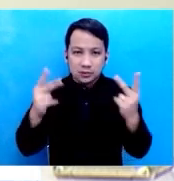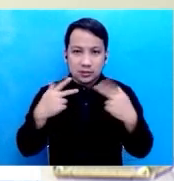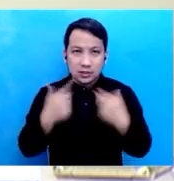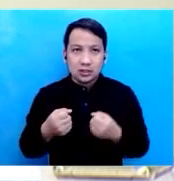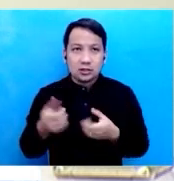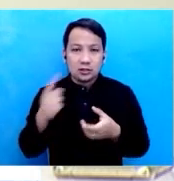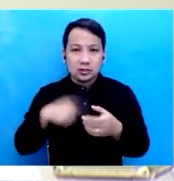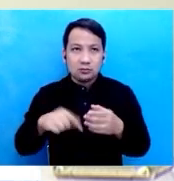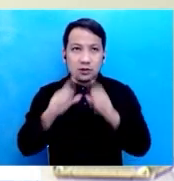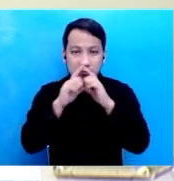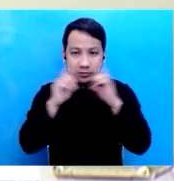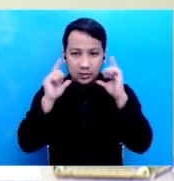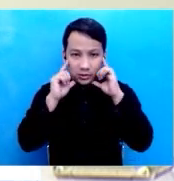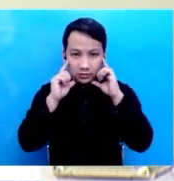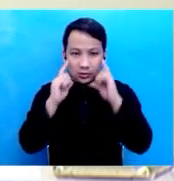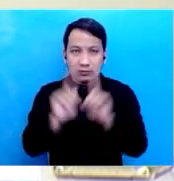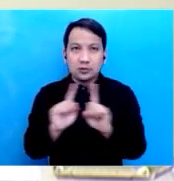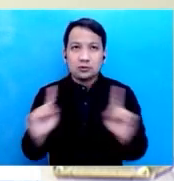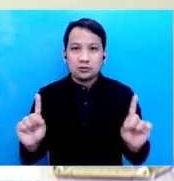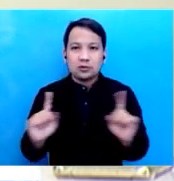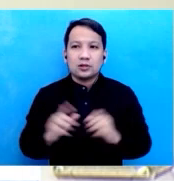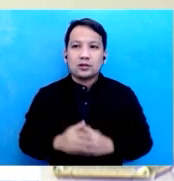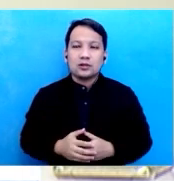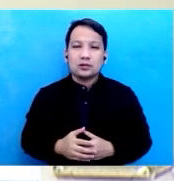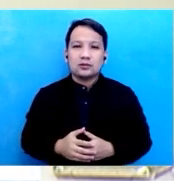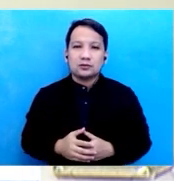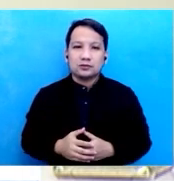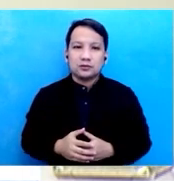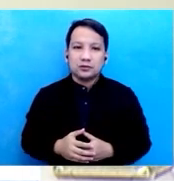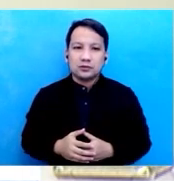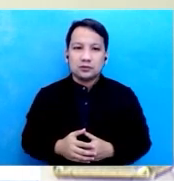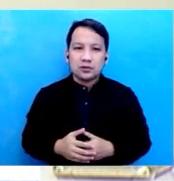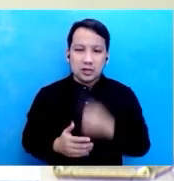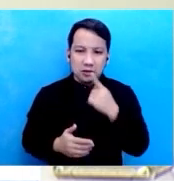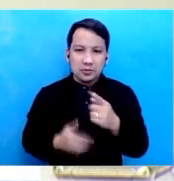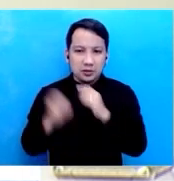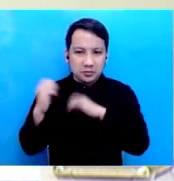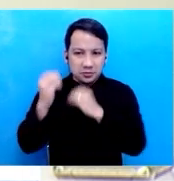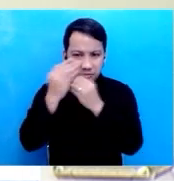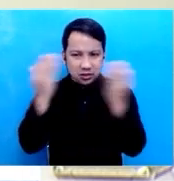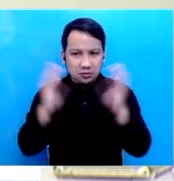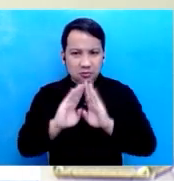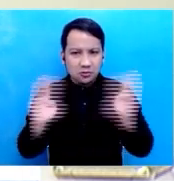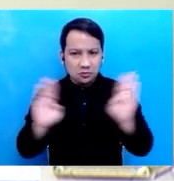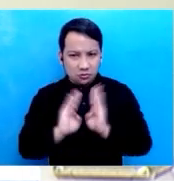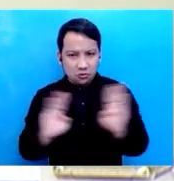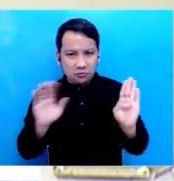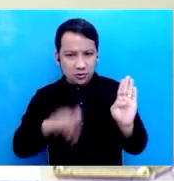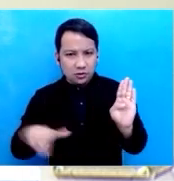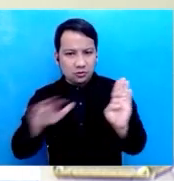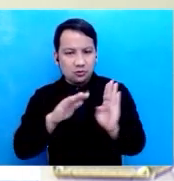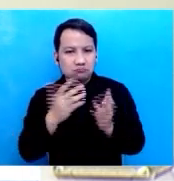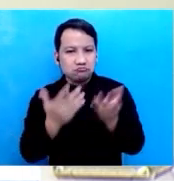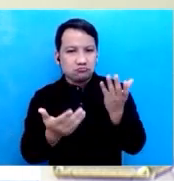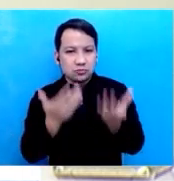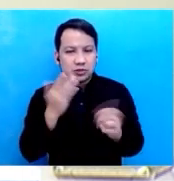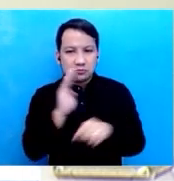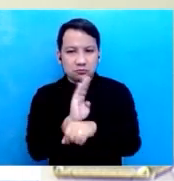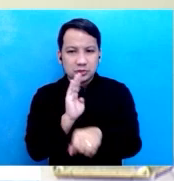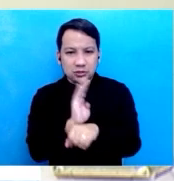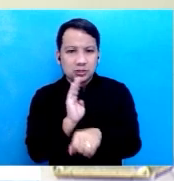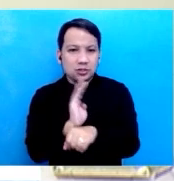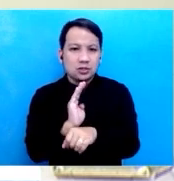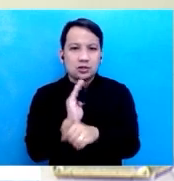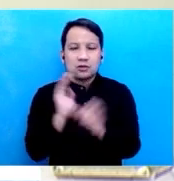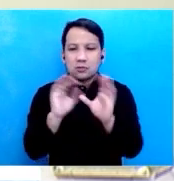face mask at yung social distancing. So ine-expect po natin na magbubukas yung mga industriya, mga businesses, yung mga